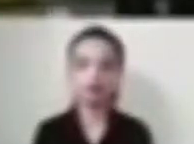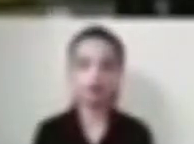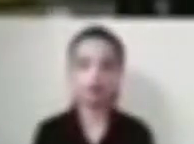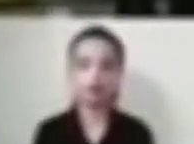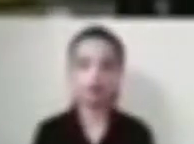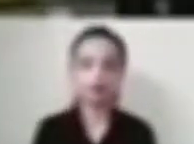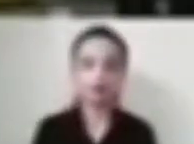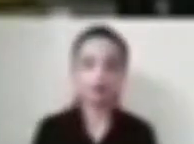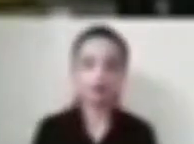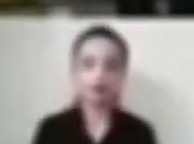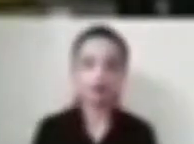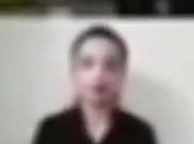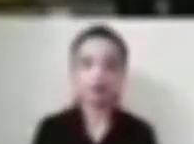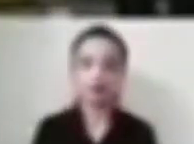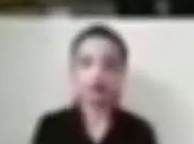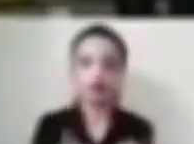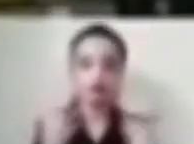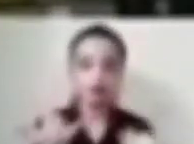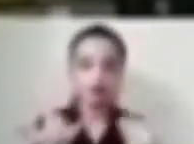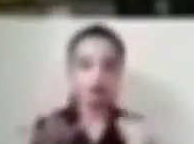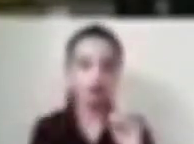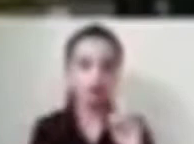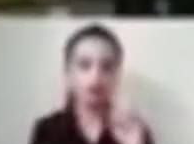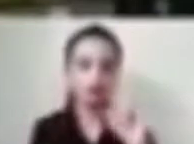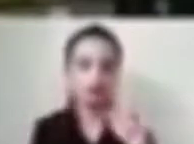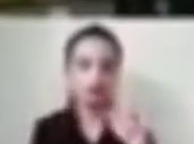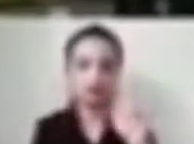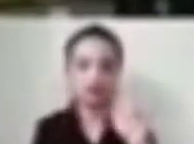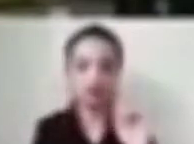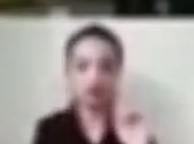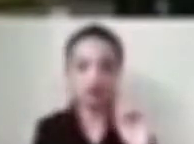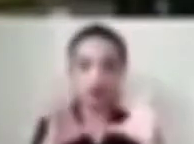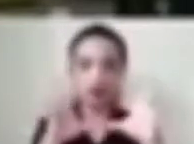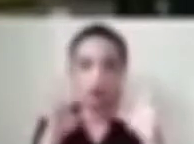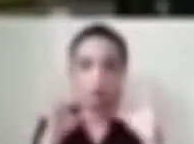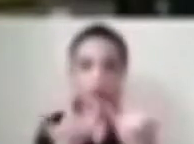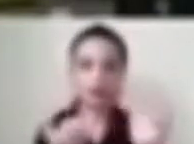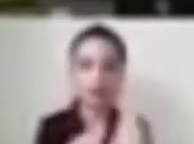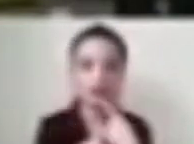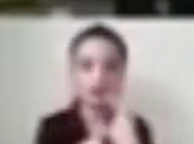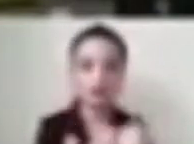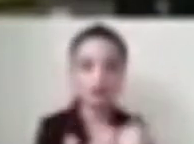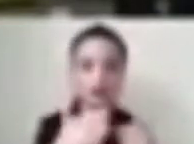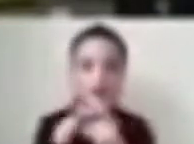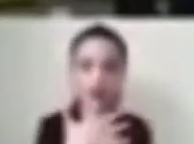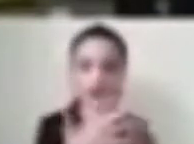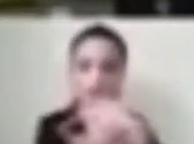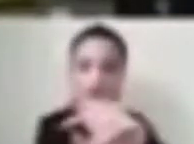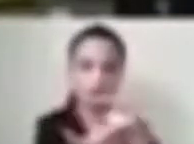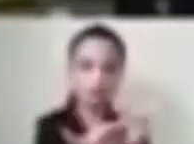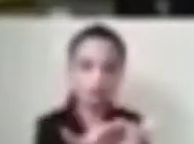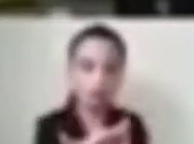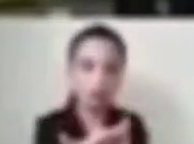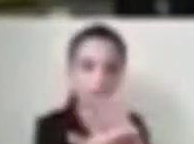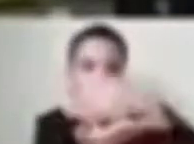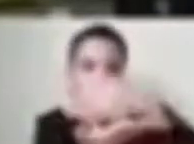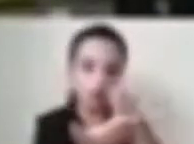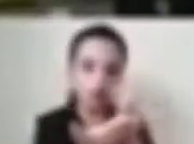Rocky, magandang umaga. At salamat po for letting me be on your show. Thank you.